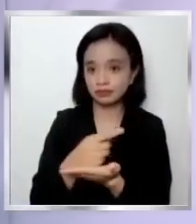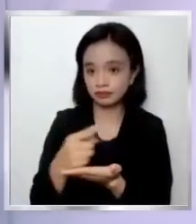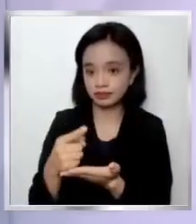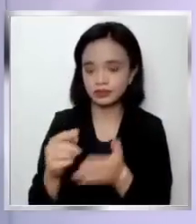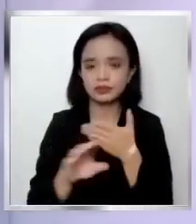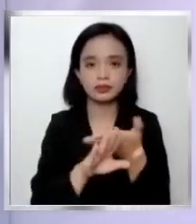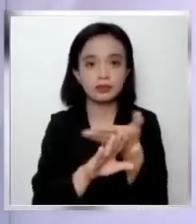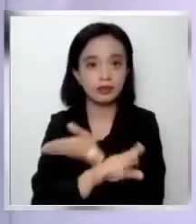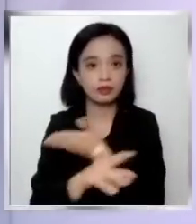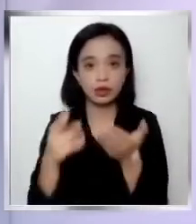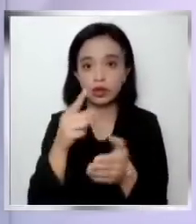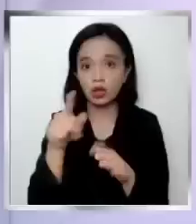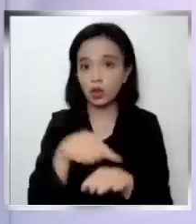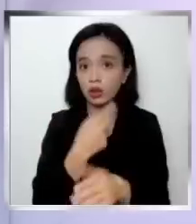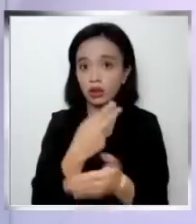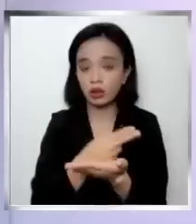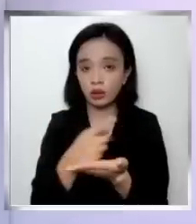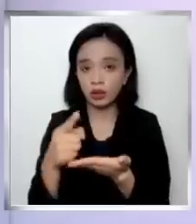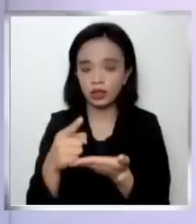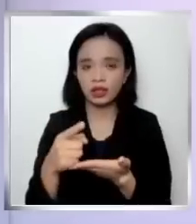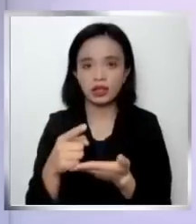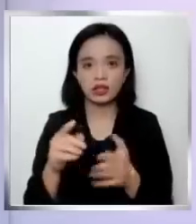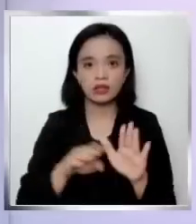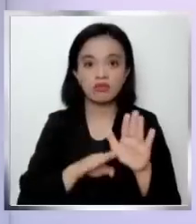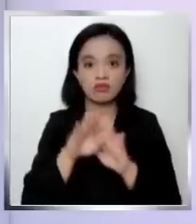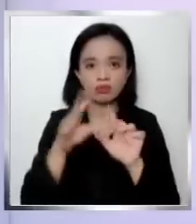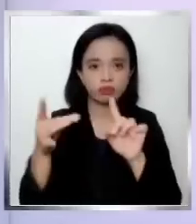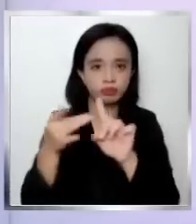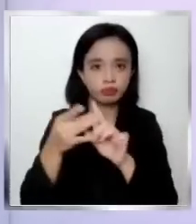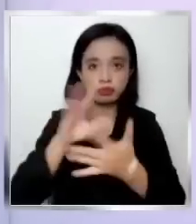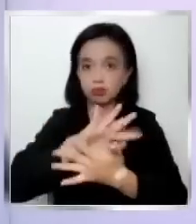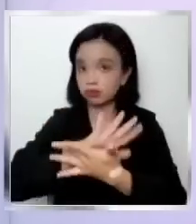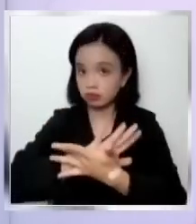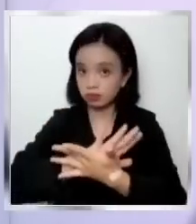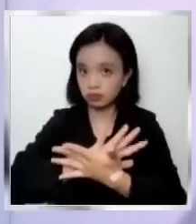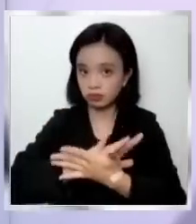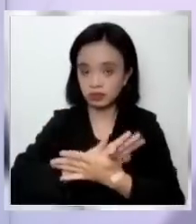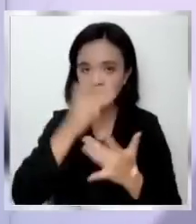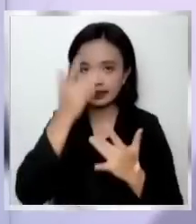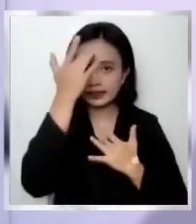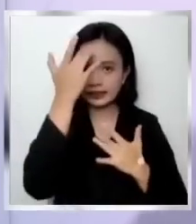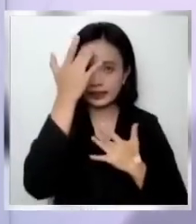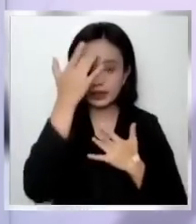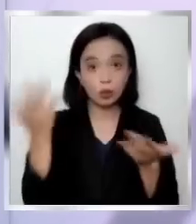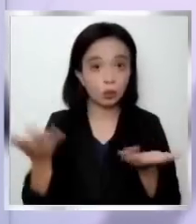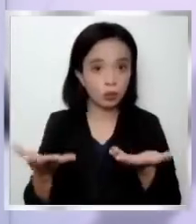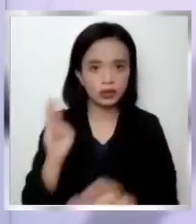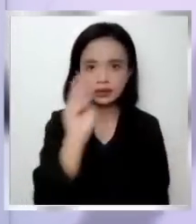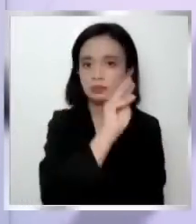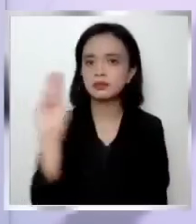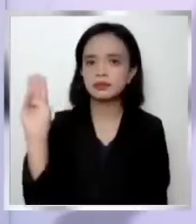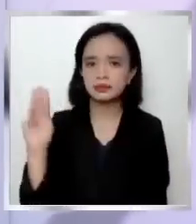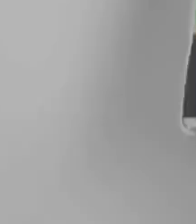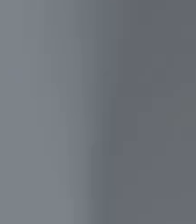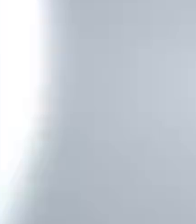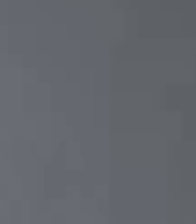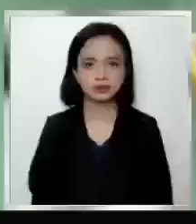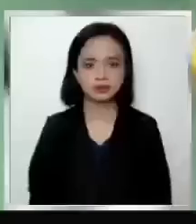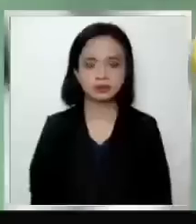Week break, tumaas ang positivity rate o porsyento na nagpositibo sa mga tinest sa Metro Manila. Nakatutok si Rafi Tima.